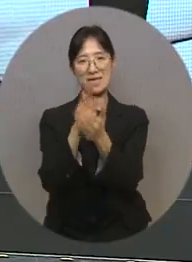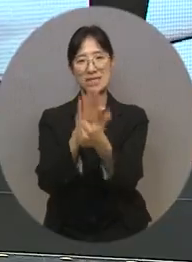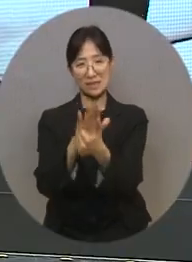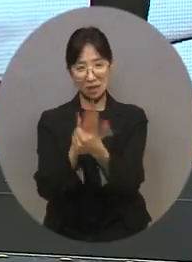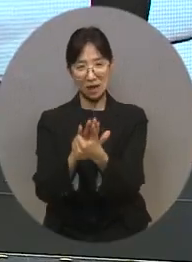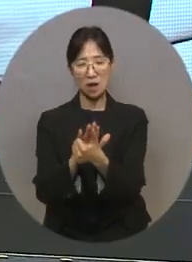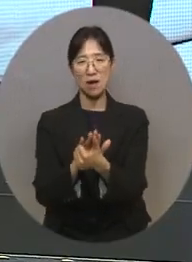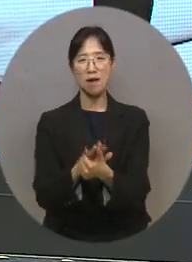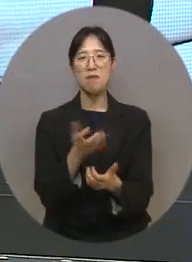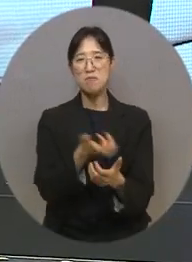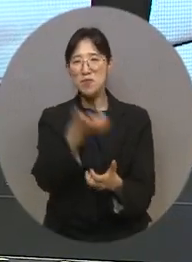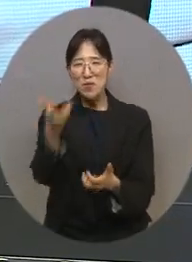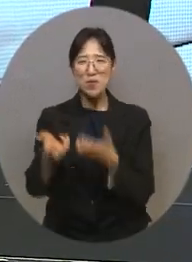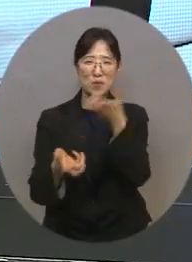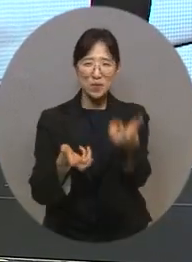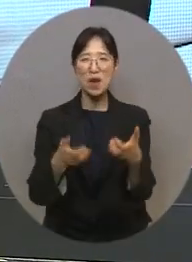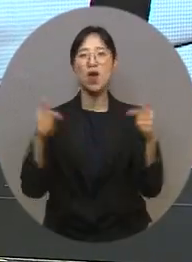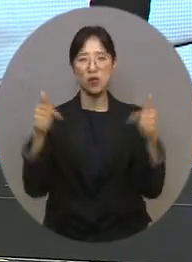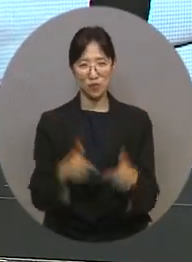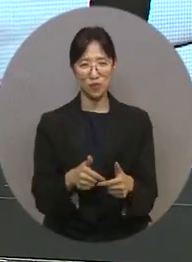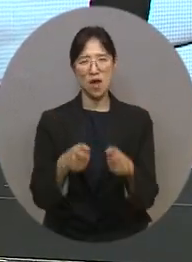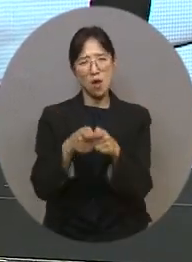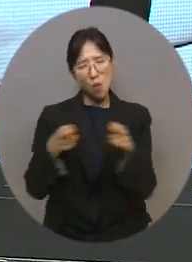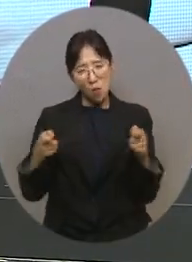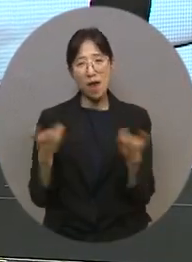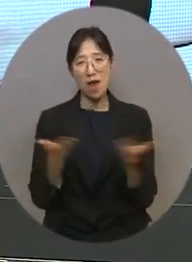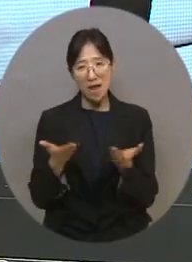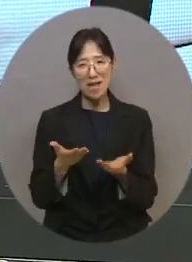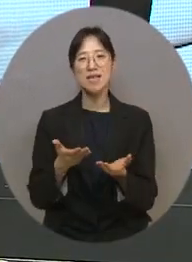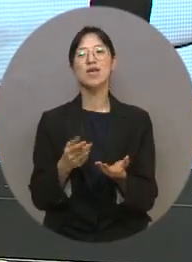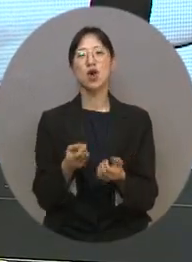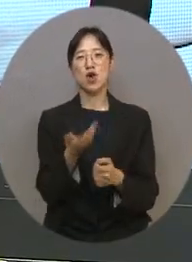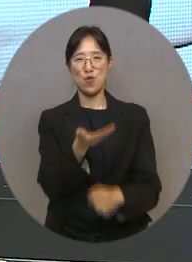지원함으로써 이직률은 낮아지고 장기 근속률은